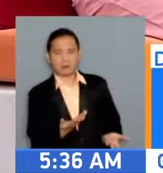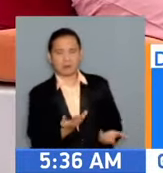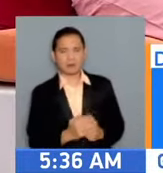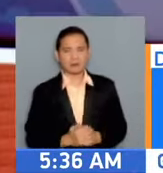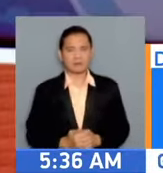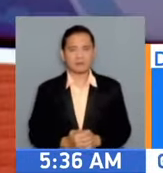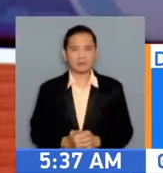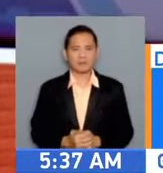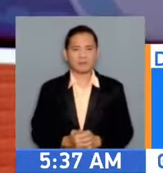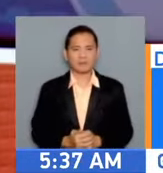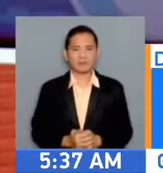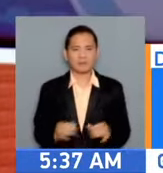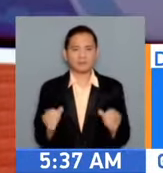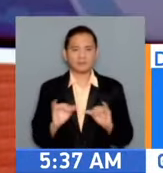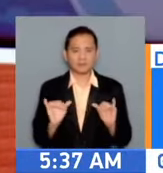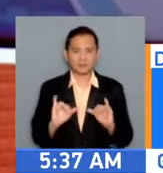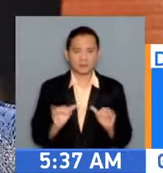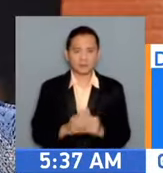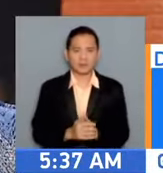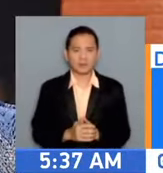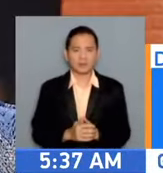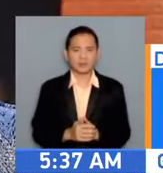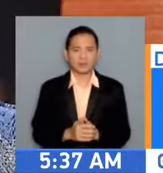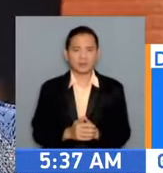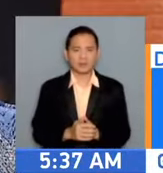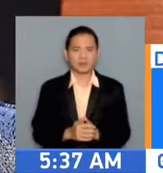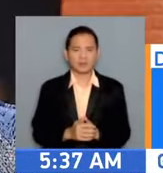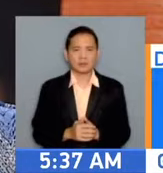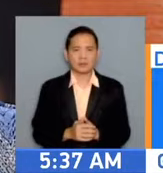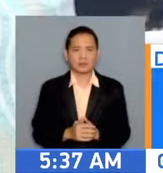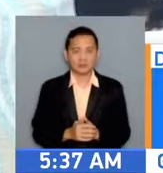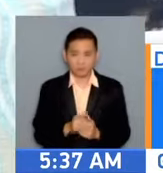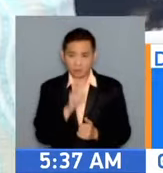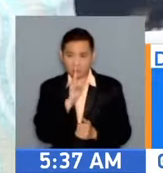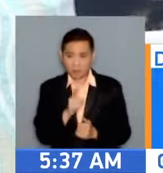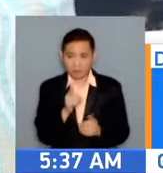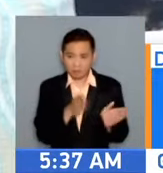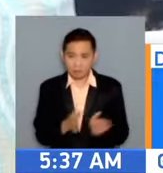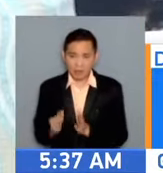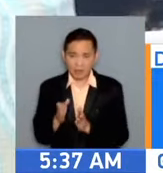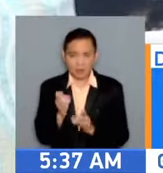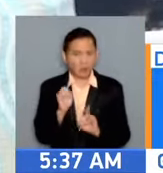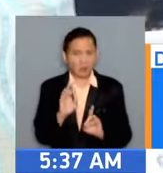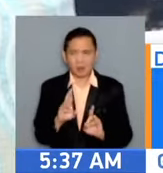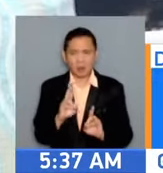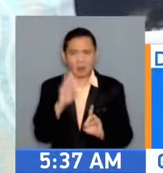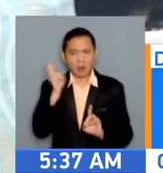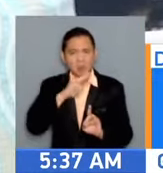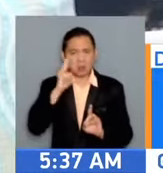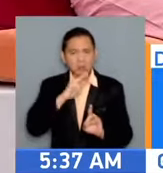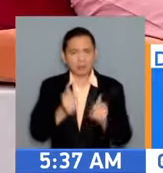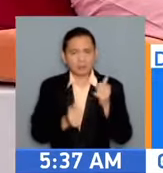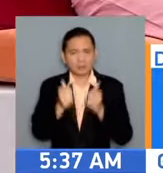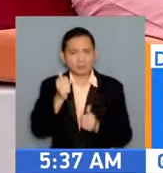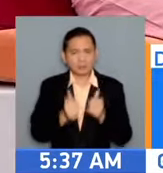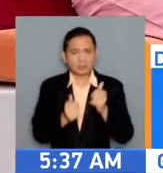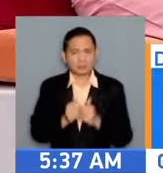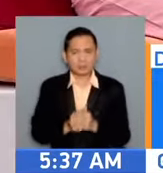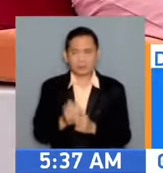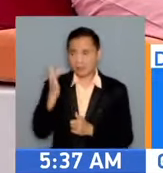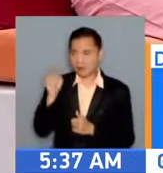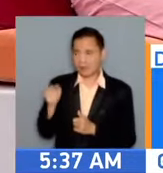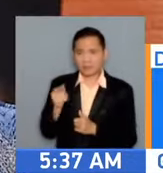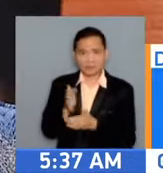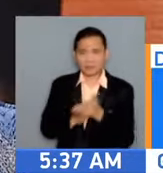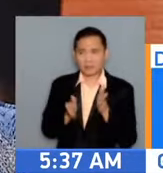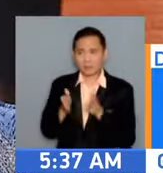ano, well, hindi man two-way eh. Ito ba yung naligaw lang o talagang sinadya? Eh yun, yung sinasabi kasi yung isang napadaan eh, nag-U-turn sila eh. Okay.